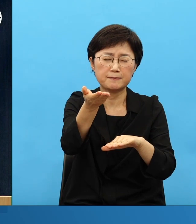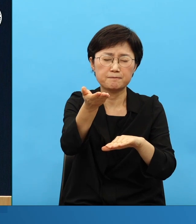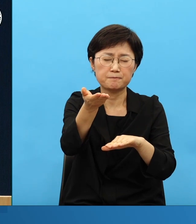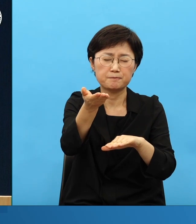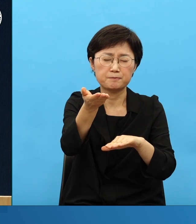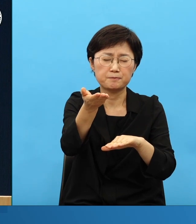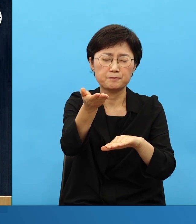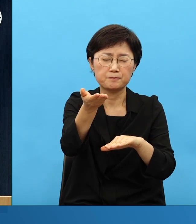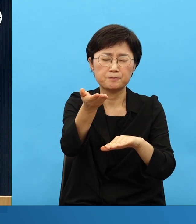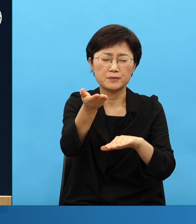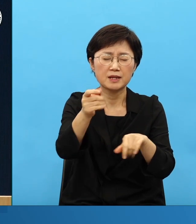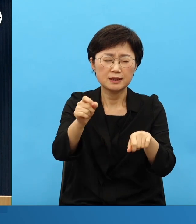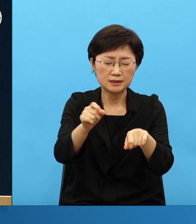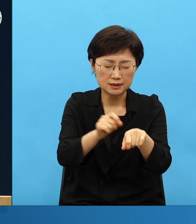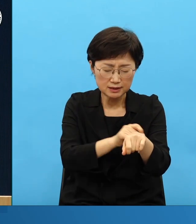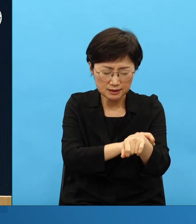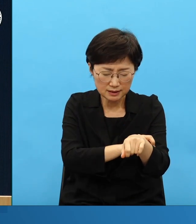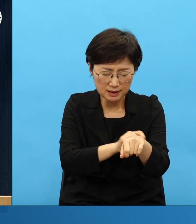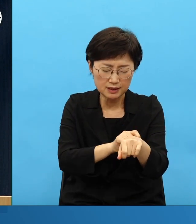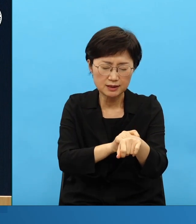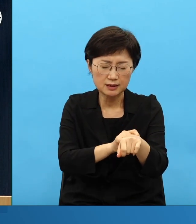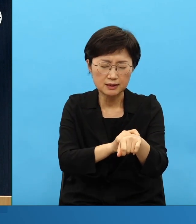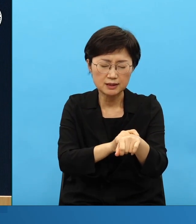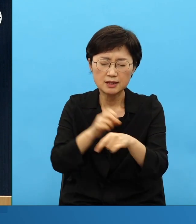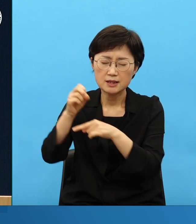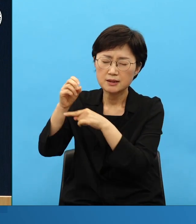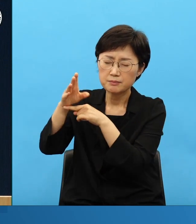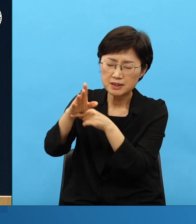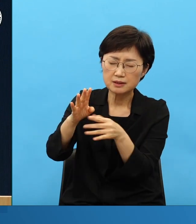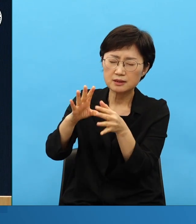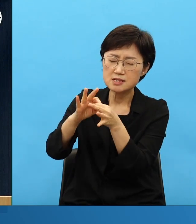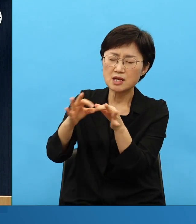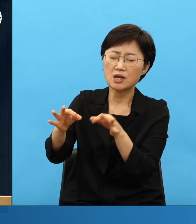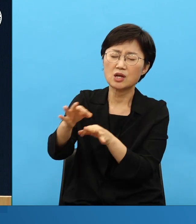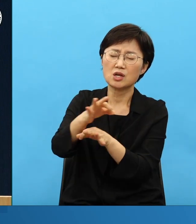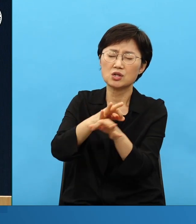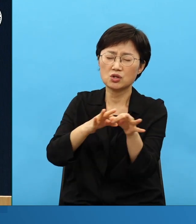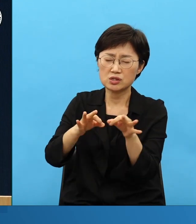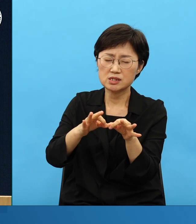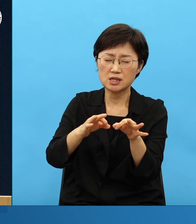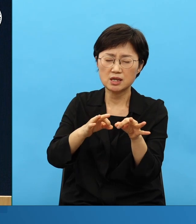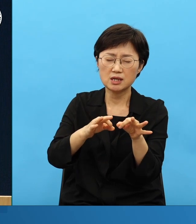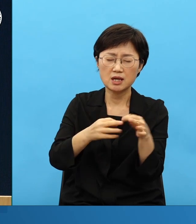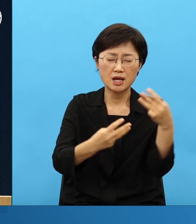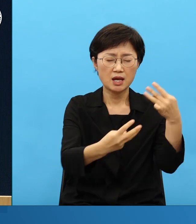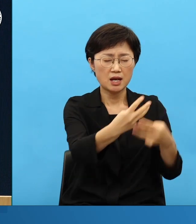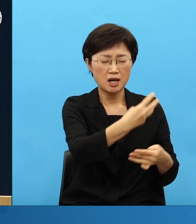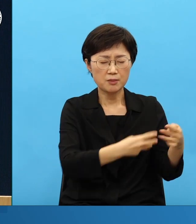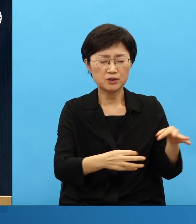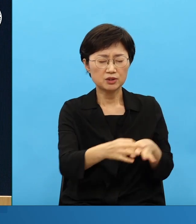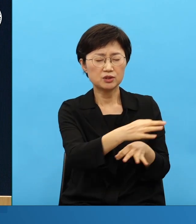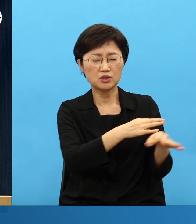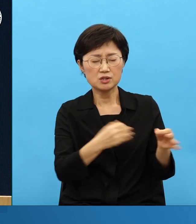Day worship today, 특히 빛의 경제와 후대 경제를 회복할